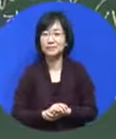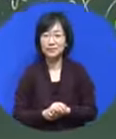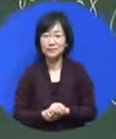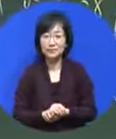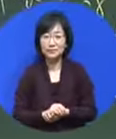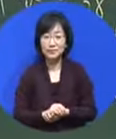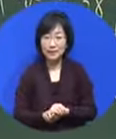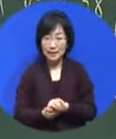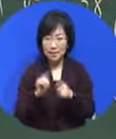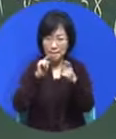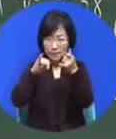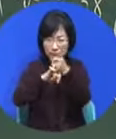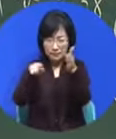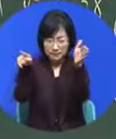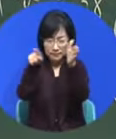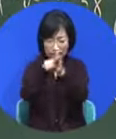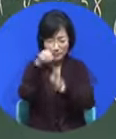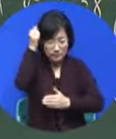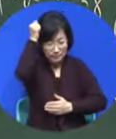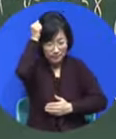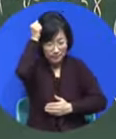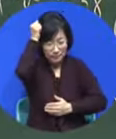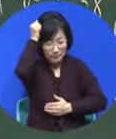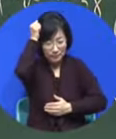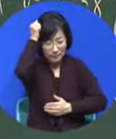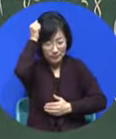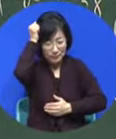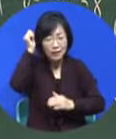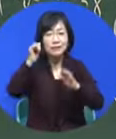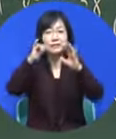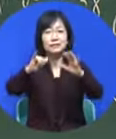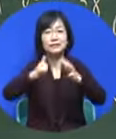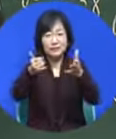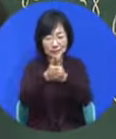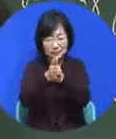살려내라 잡고들은 나가야